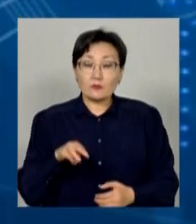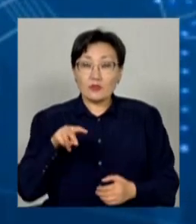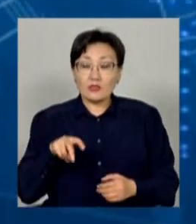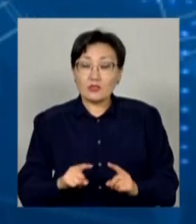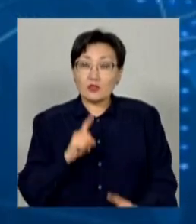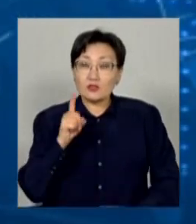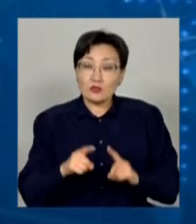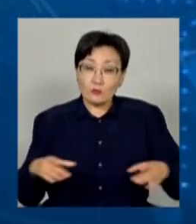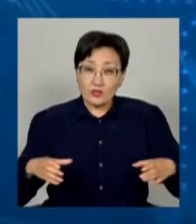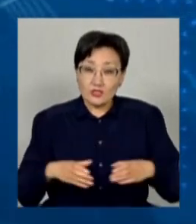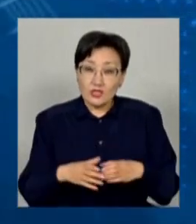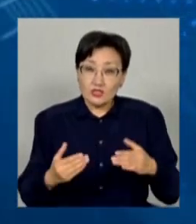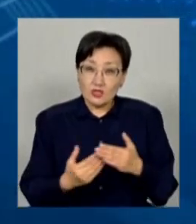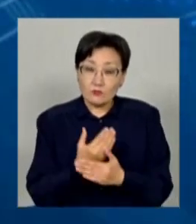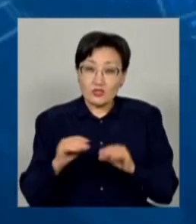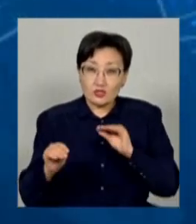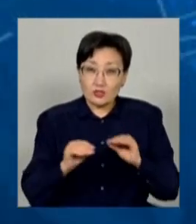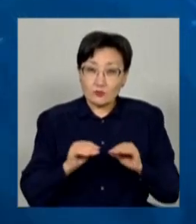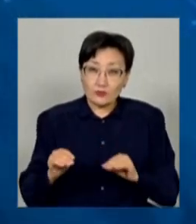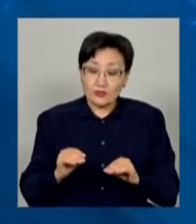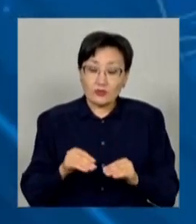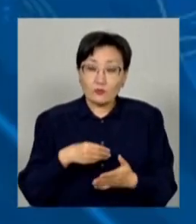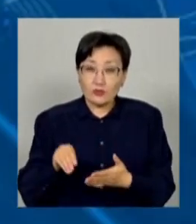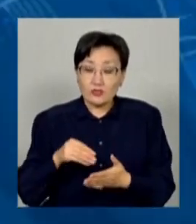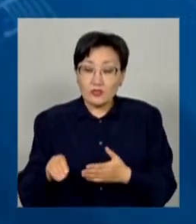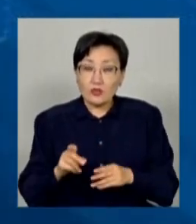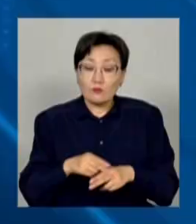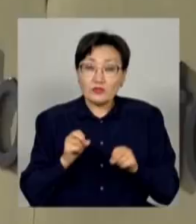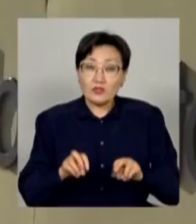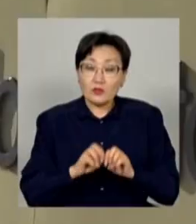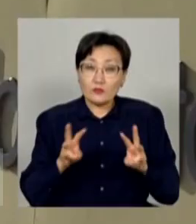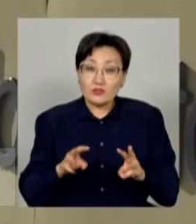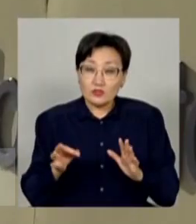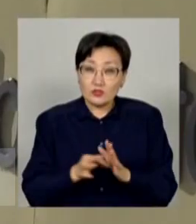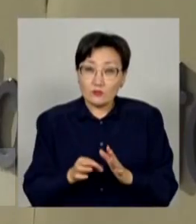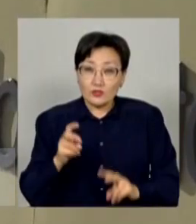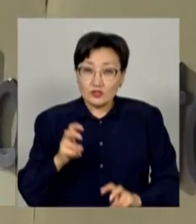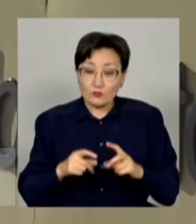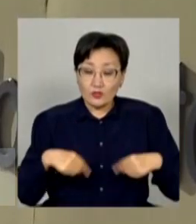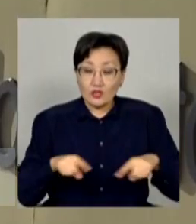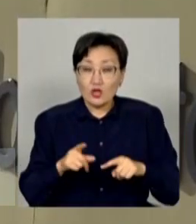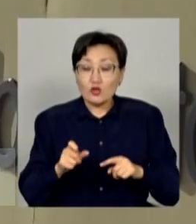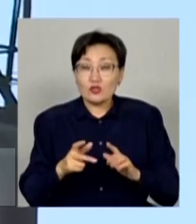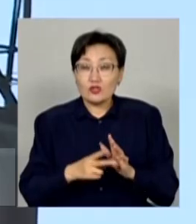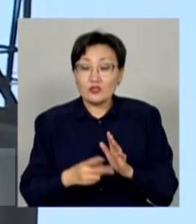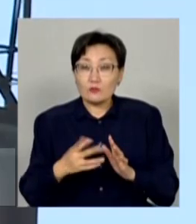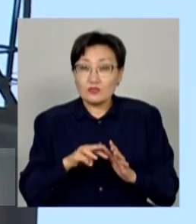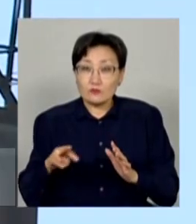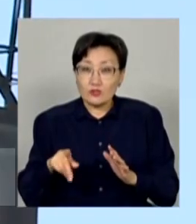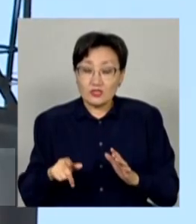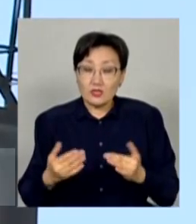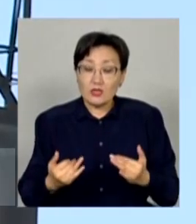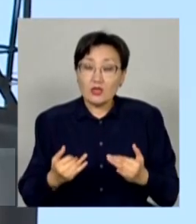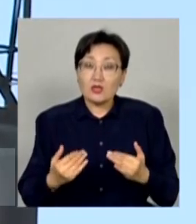ArcelorMittal Теміртау компаниясы жаңа жабдықтармен толықты. Қауіпсіздікті қамтамасыз ету мақсатында өндіріс орнына 375 миллион теңгеге